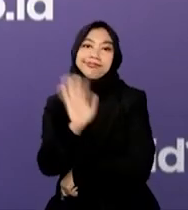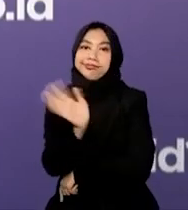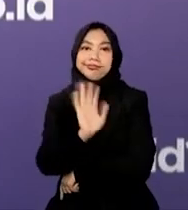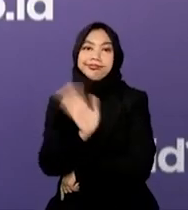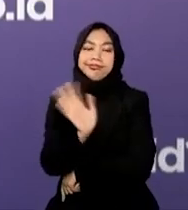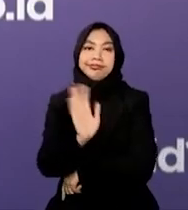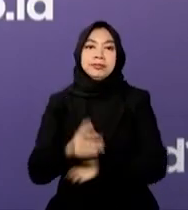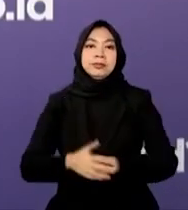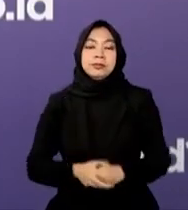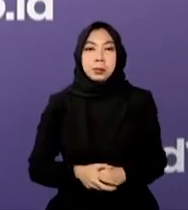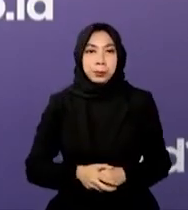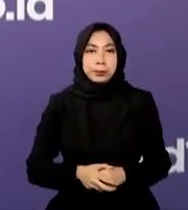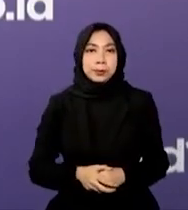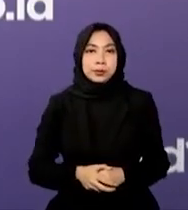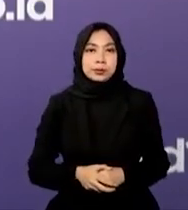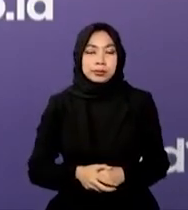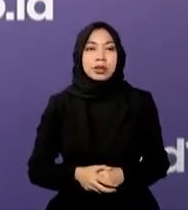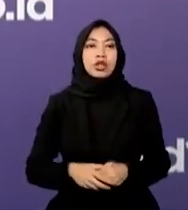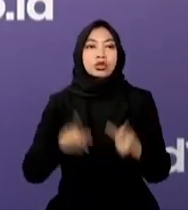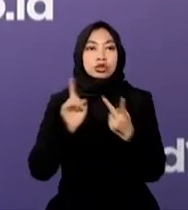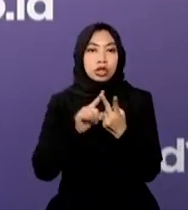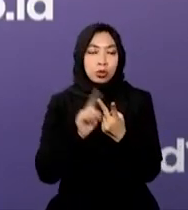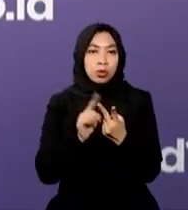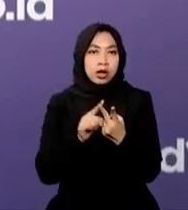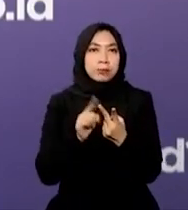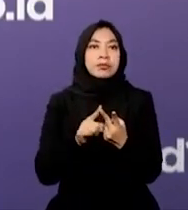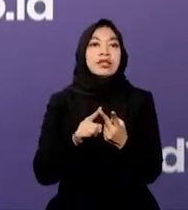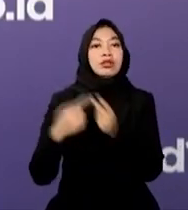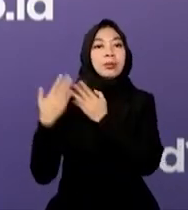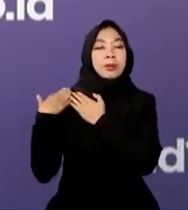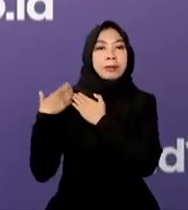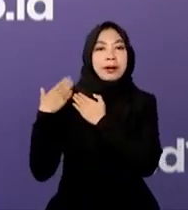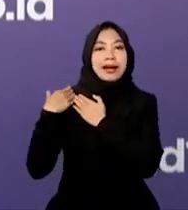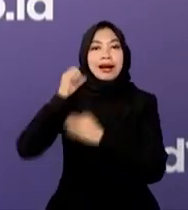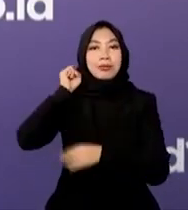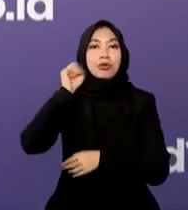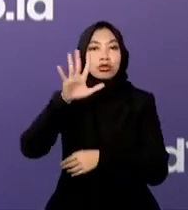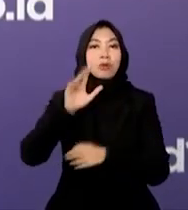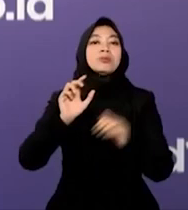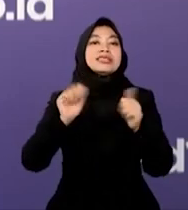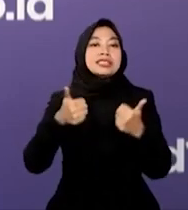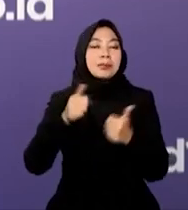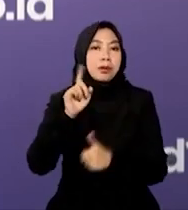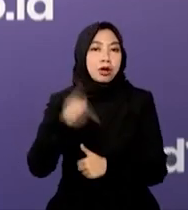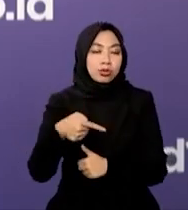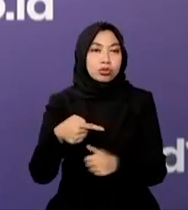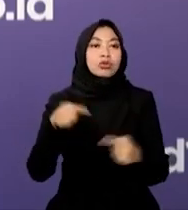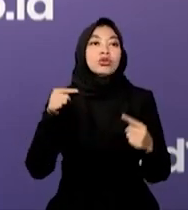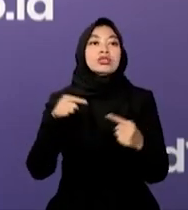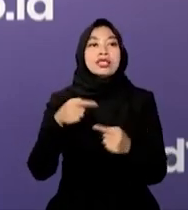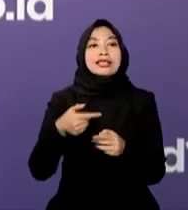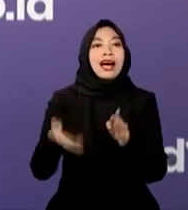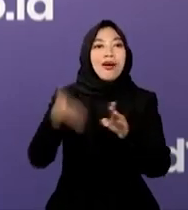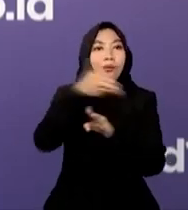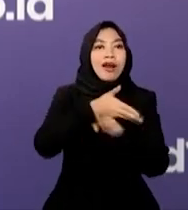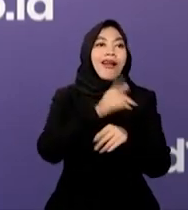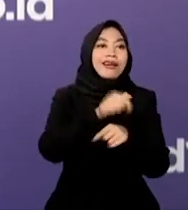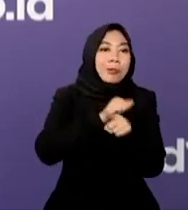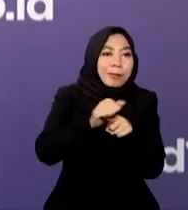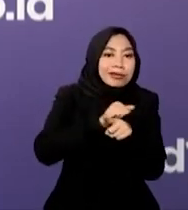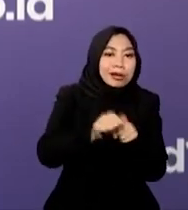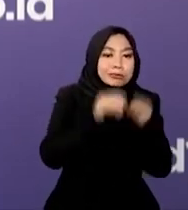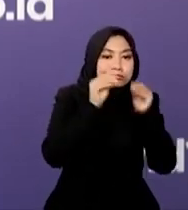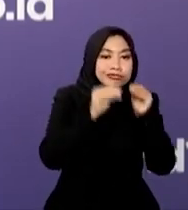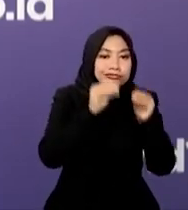kesiapan dari penyelenggara juga harus dilakukan training dengan baik supaya dapat betul-betul memastikan